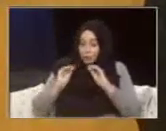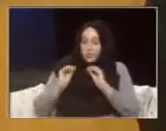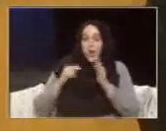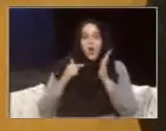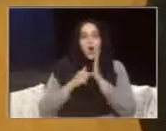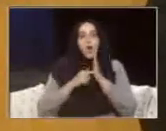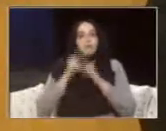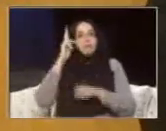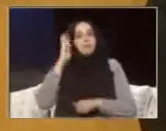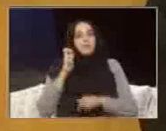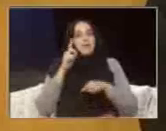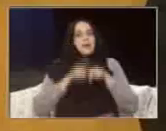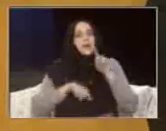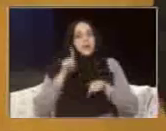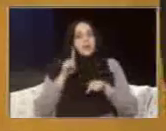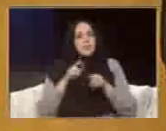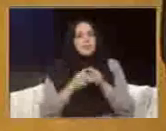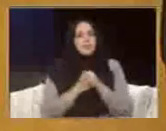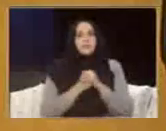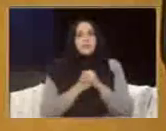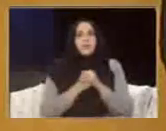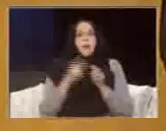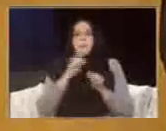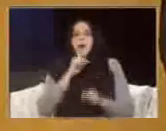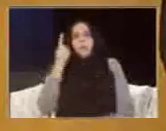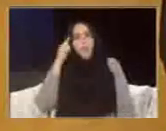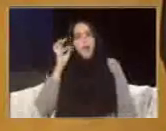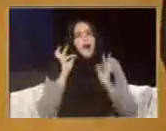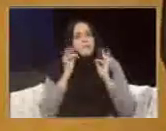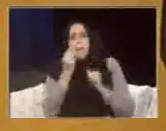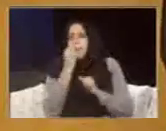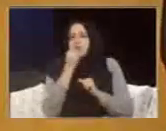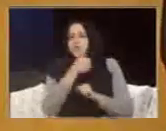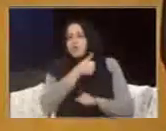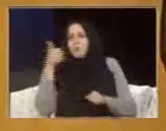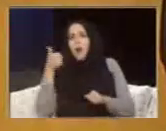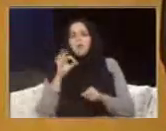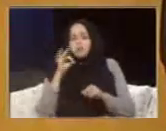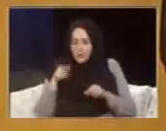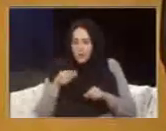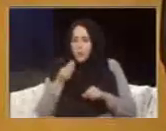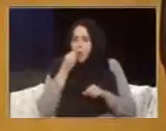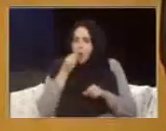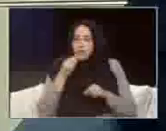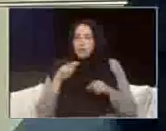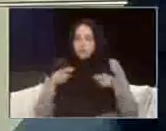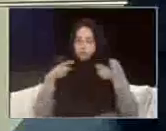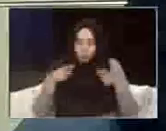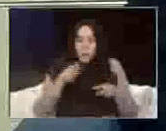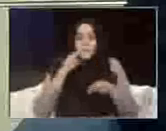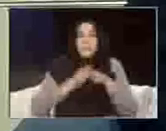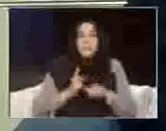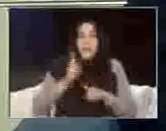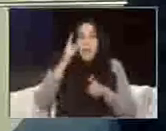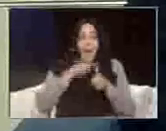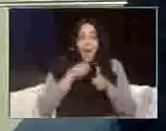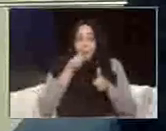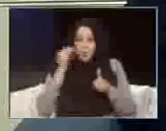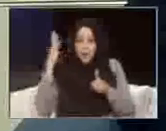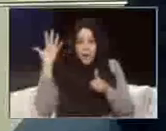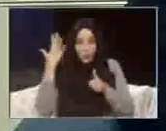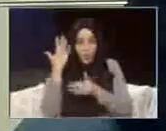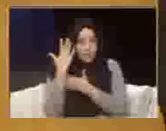تبتدئ. والتسمية ليس على أساس أنه كان على طعام، نعم هو كان الأمر على طعام، وكل بيمينه وكل مما يليه.